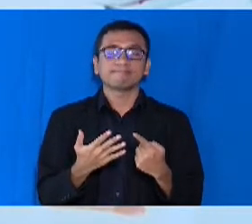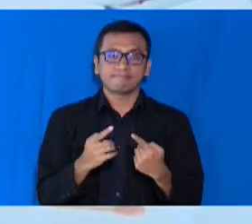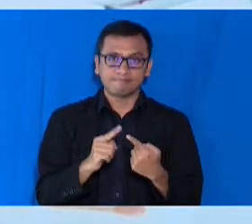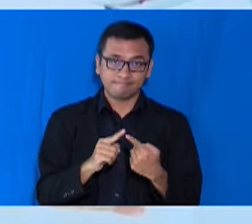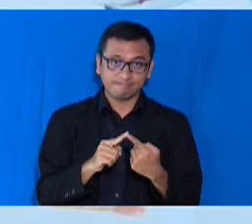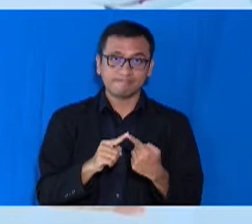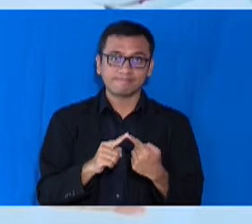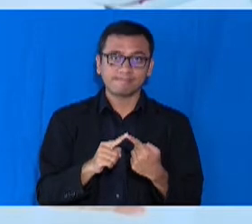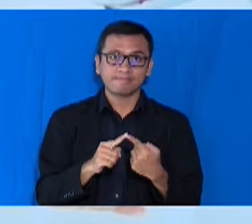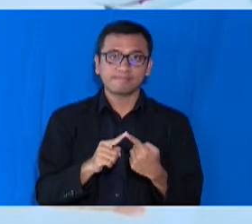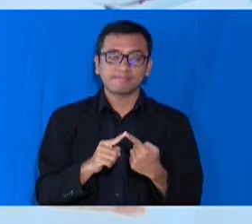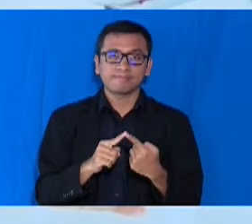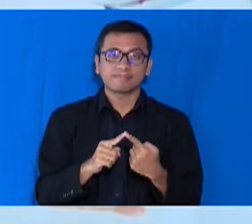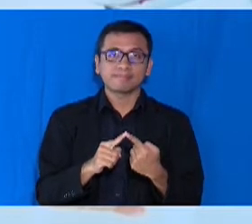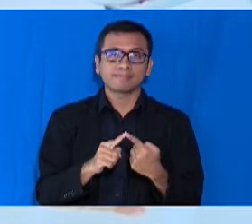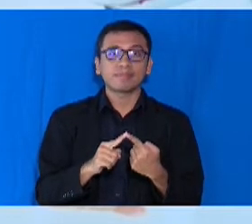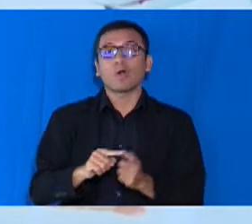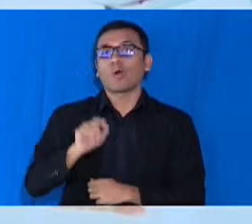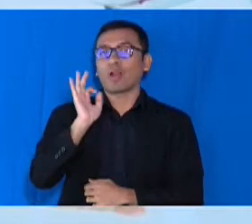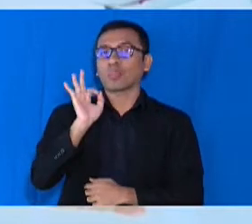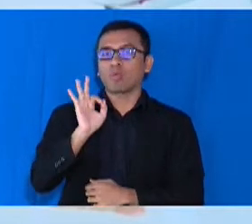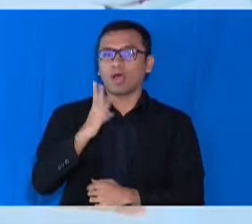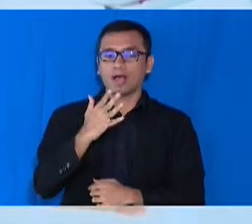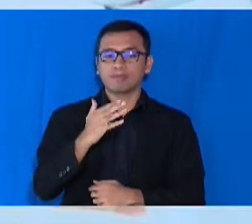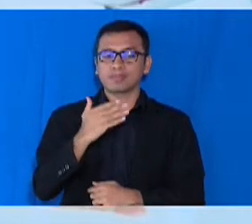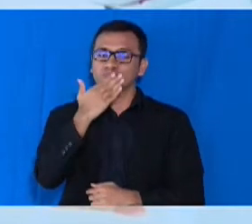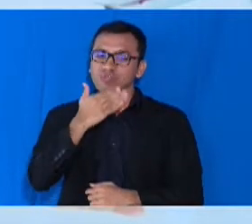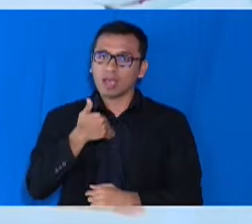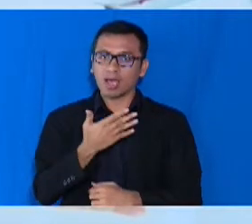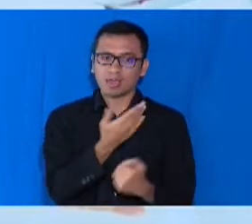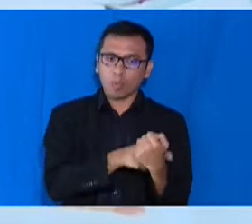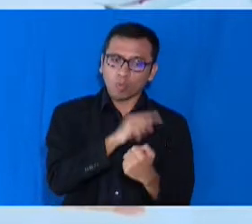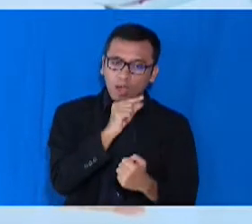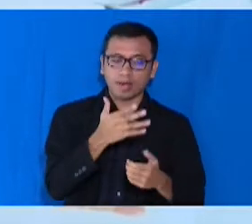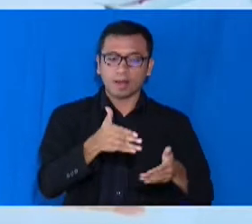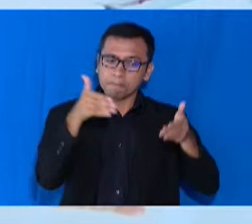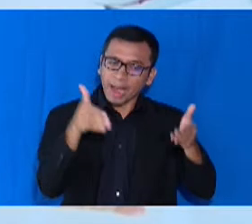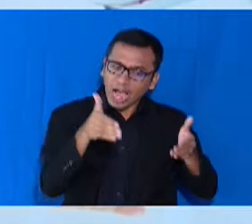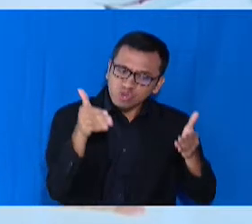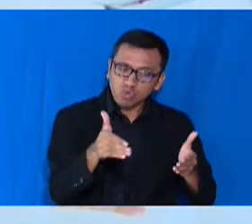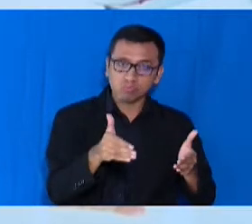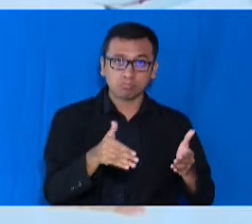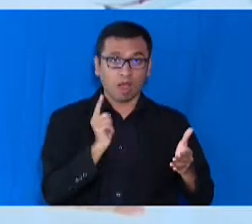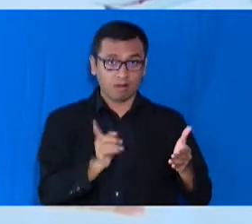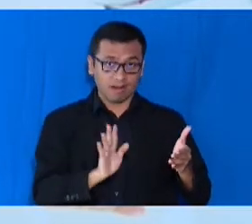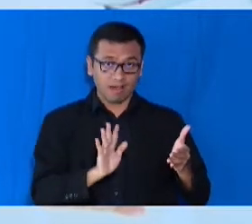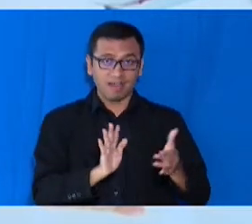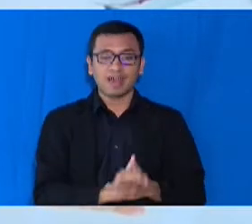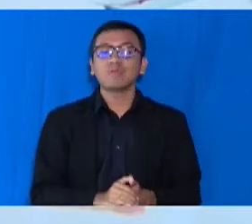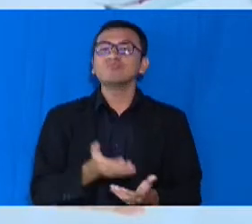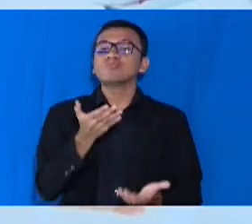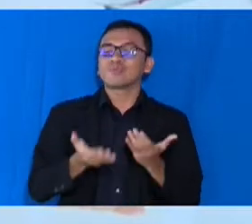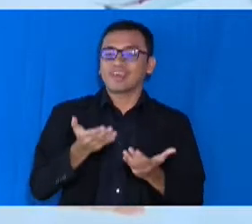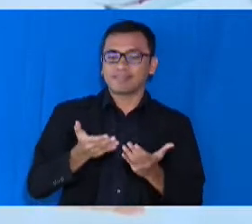untuk bagaimana mengasuh anak kita? Salah satunya adalah adanya kebosanan. Anak